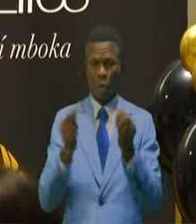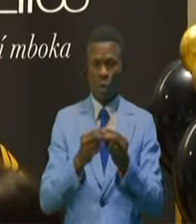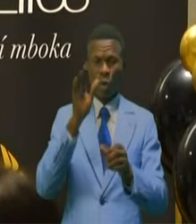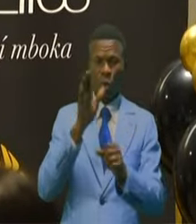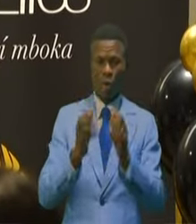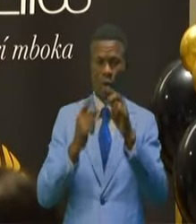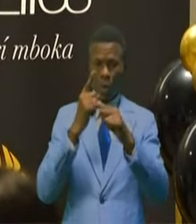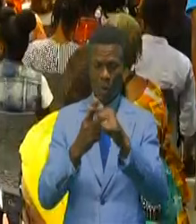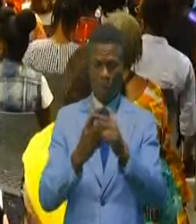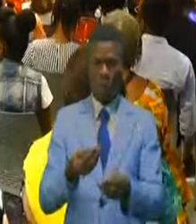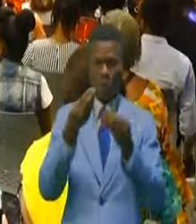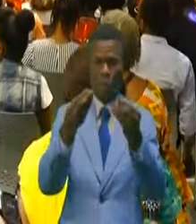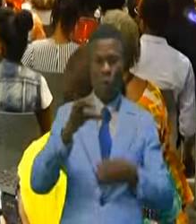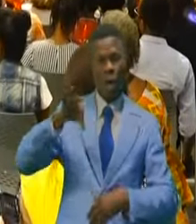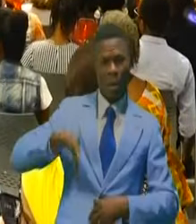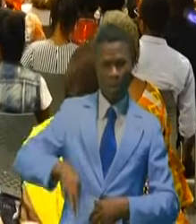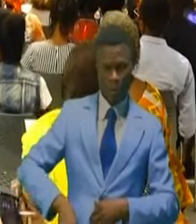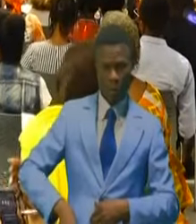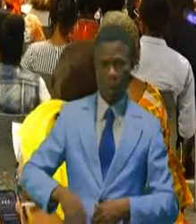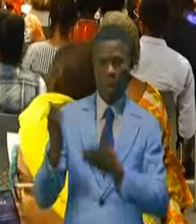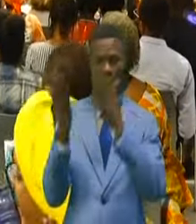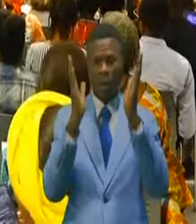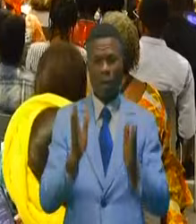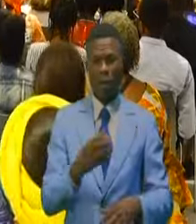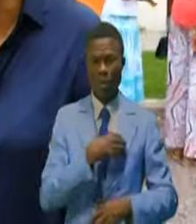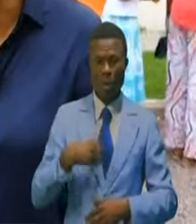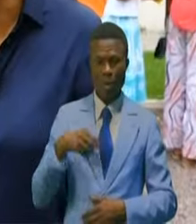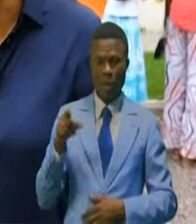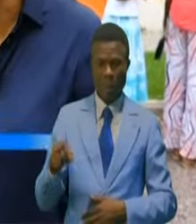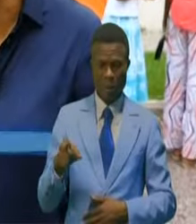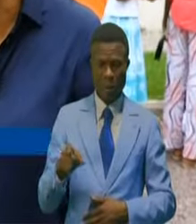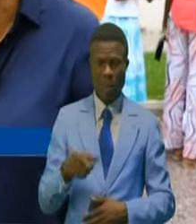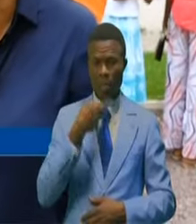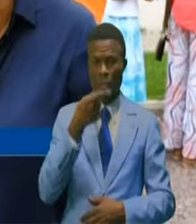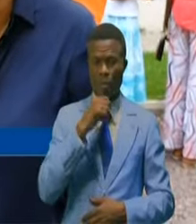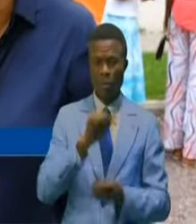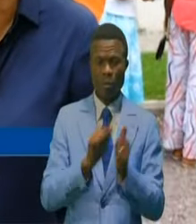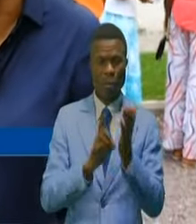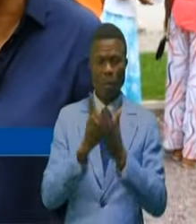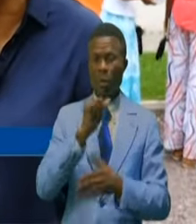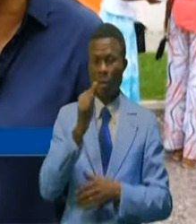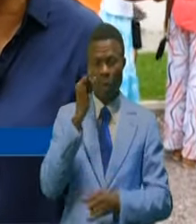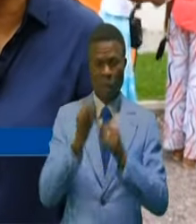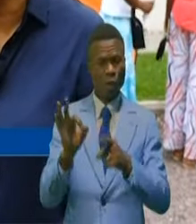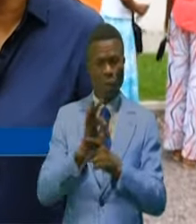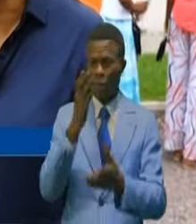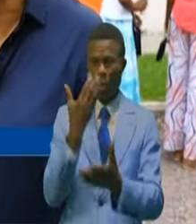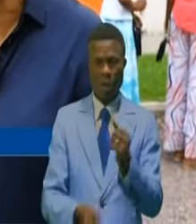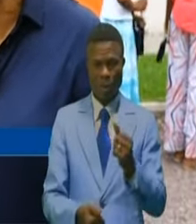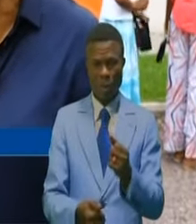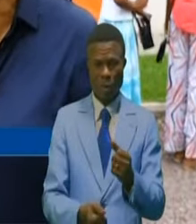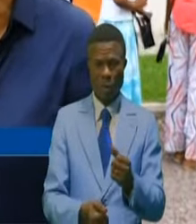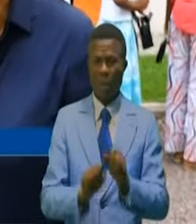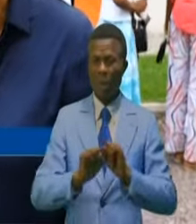plurielle, vient apporter une plus-value dans le commerce de ces mamans. On ne peut pas parler de développement sans formation,